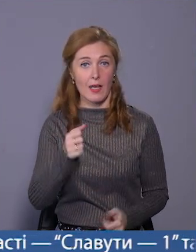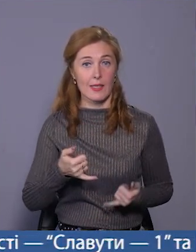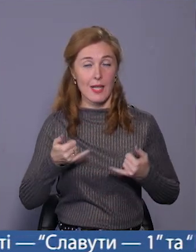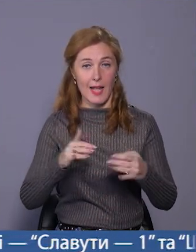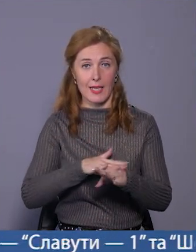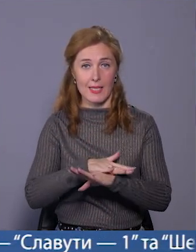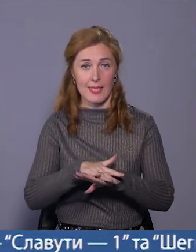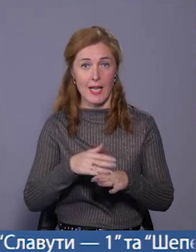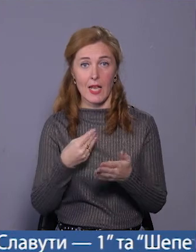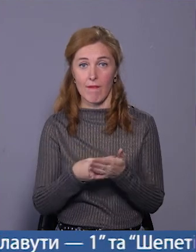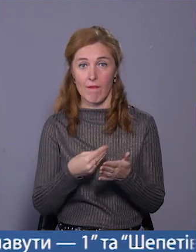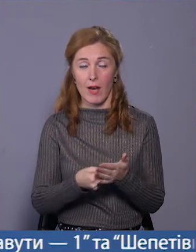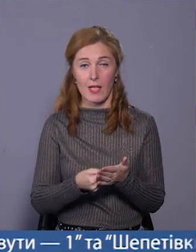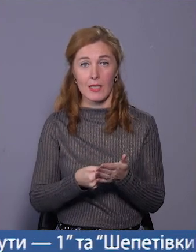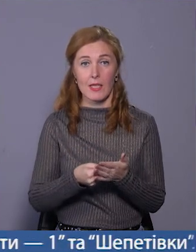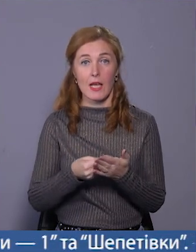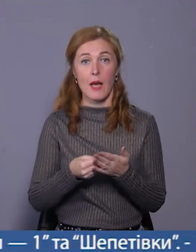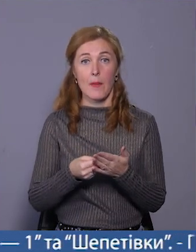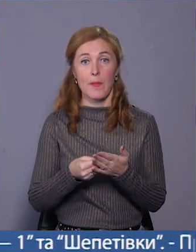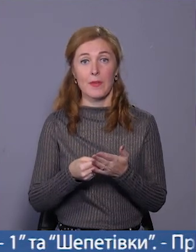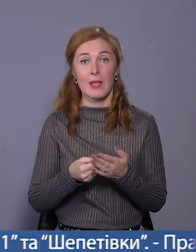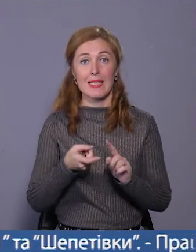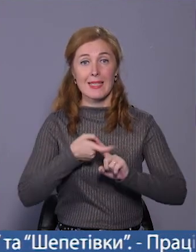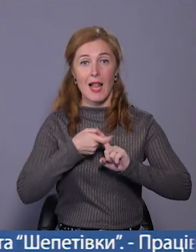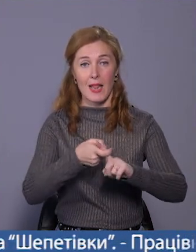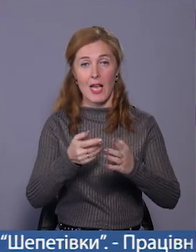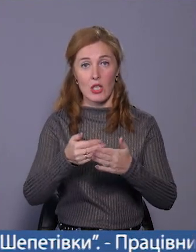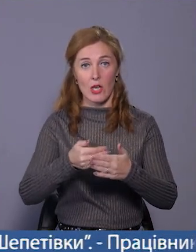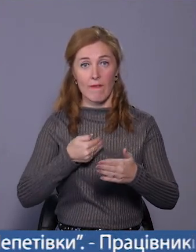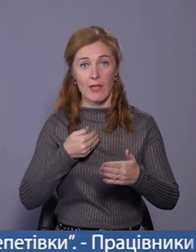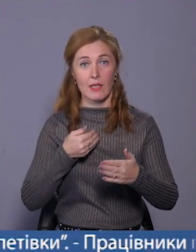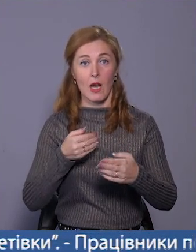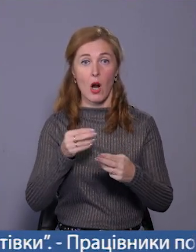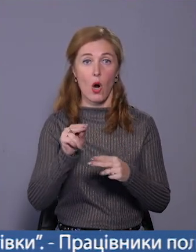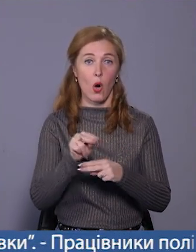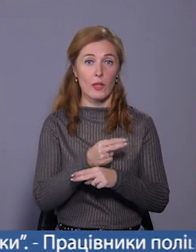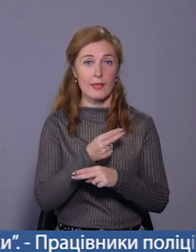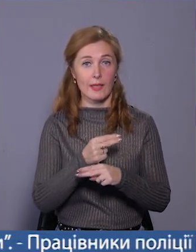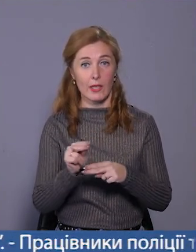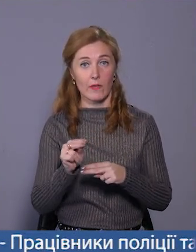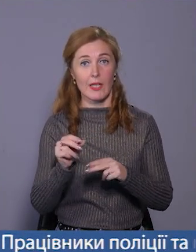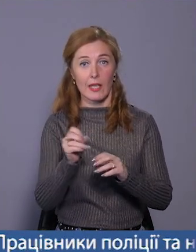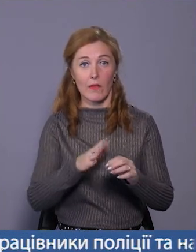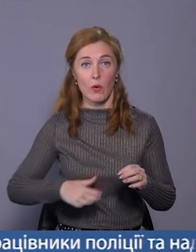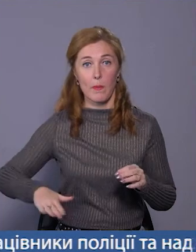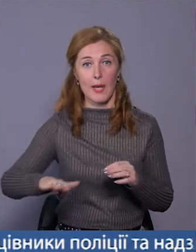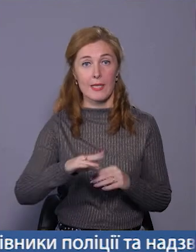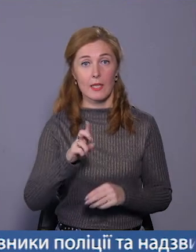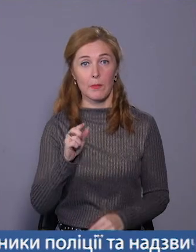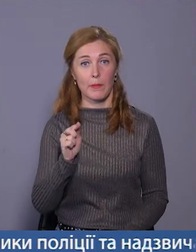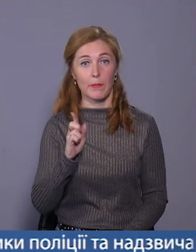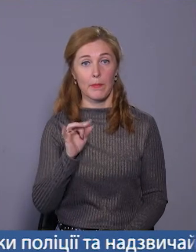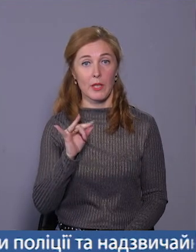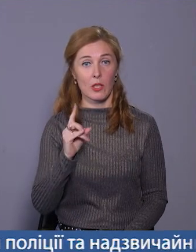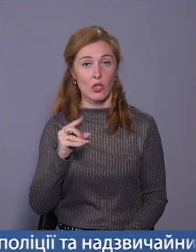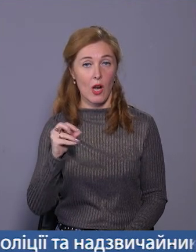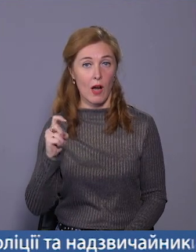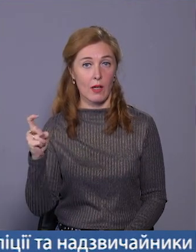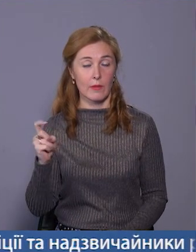вартість блакитного палива в Україні безпосередньо залежить від котирувань на європейських енергетичних біржах. Деталі